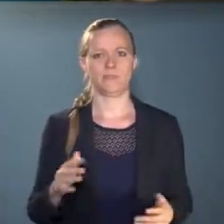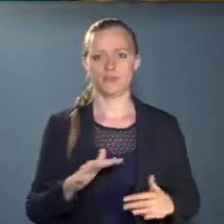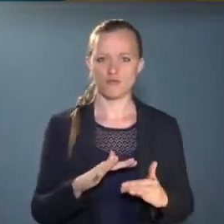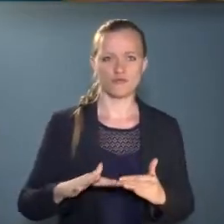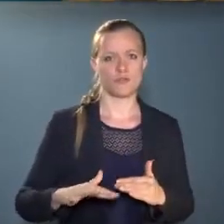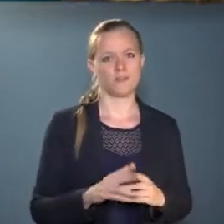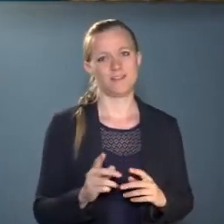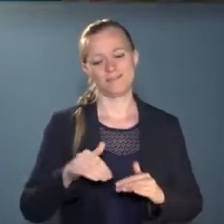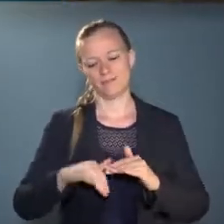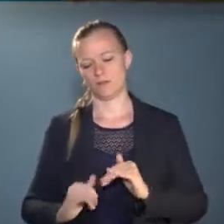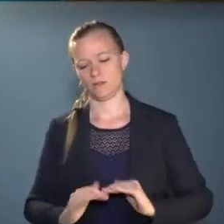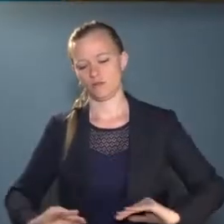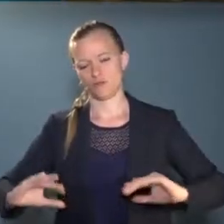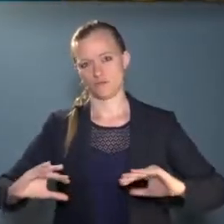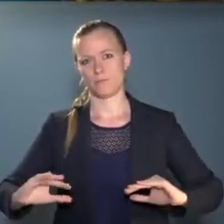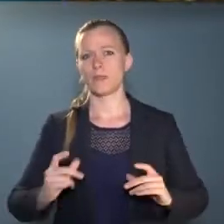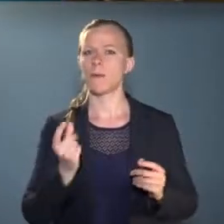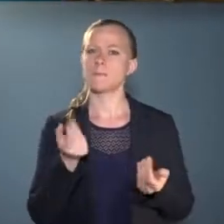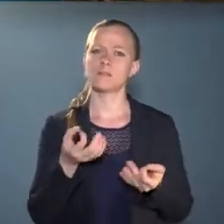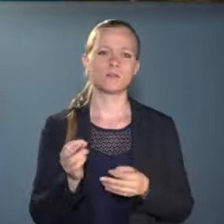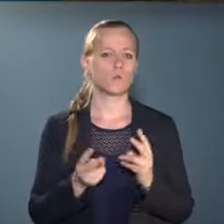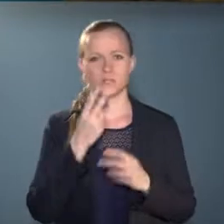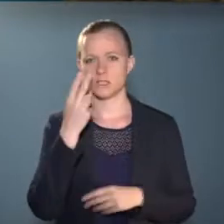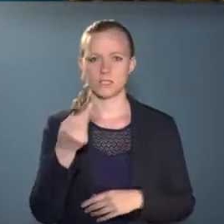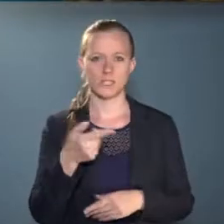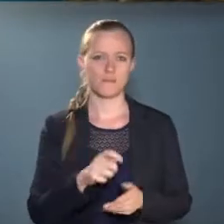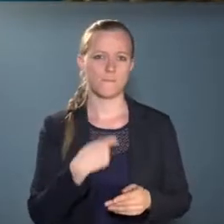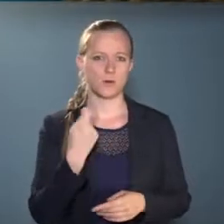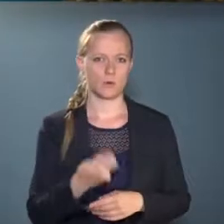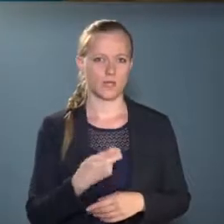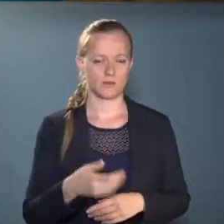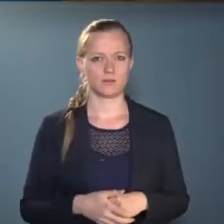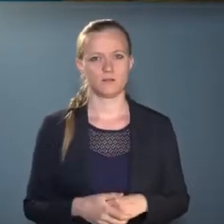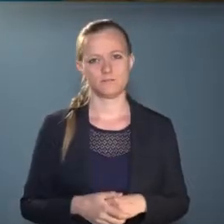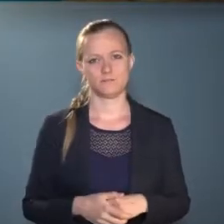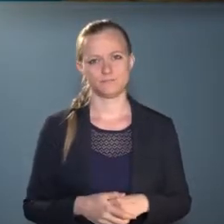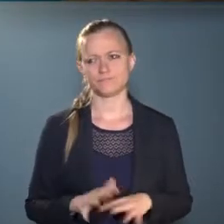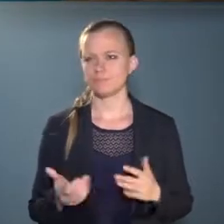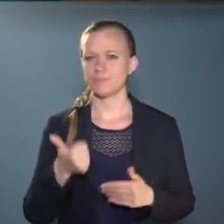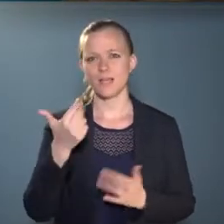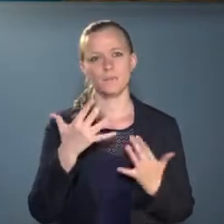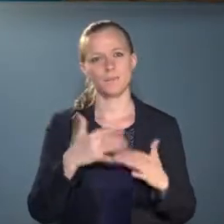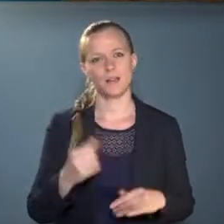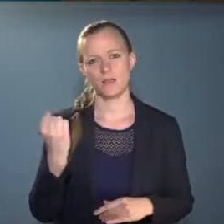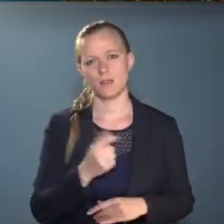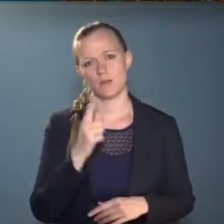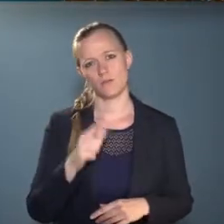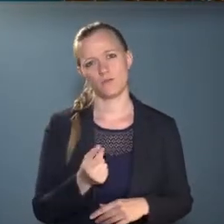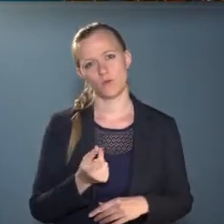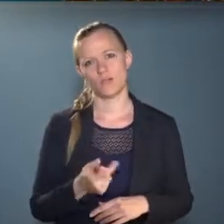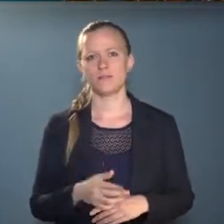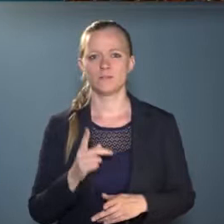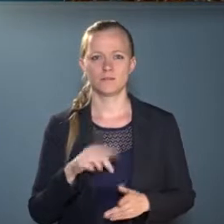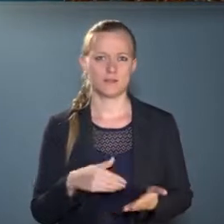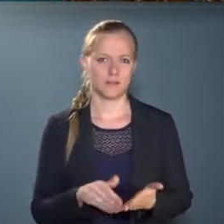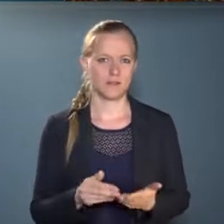déli része is. Pénzügyileg hogy néz ki ez a projekt? Közel 1 milliárd forintba kerül a sétány